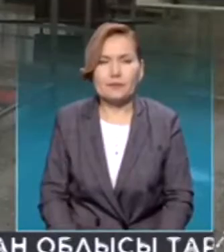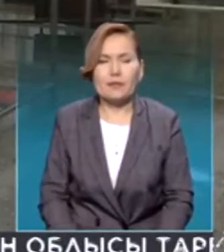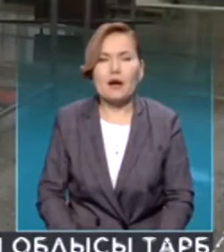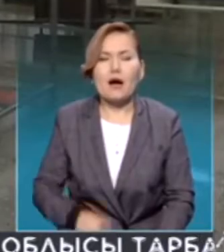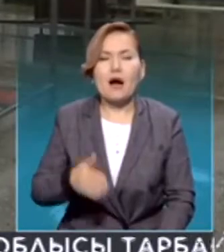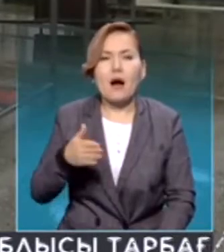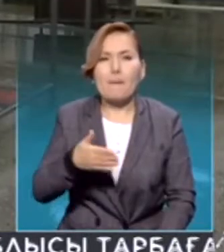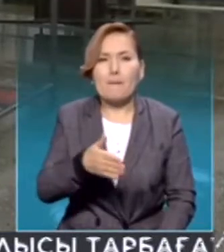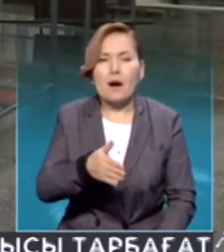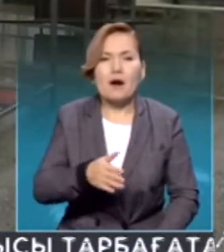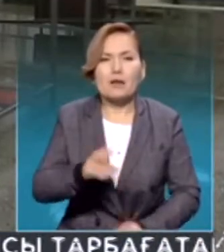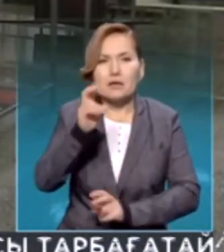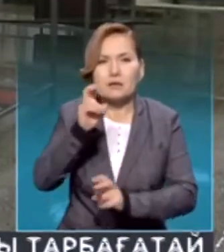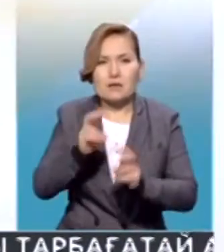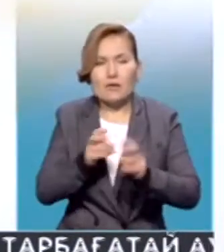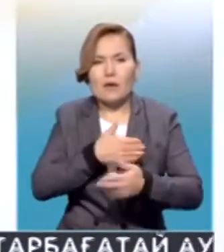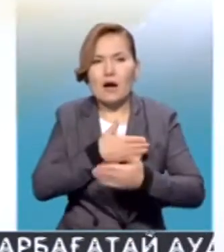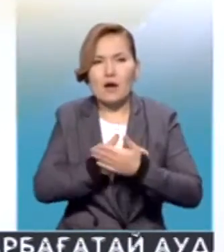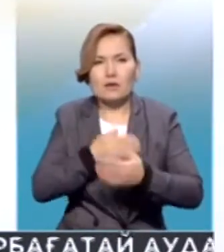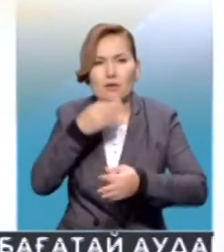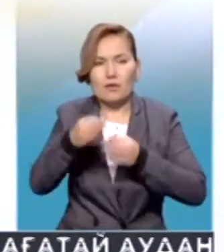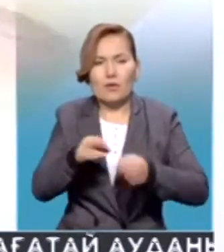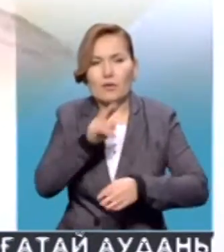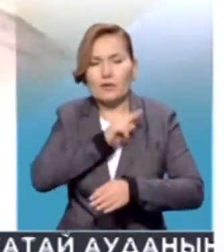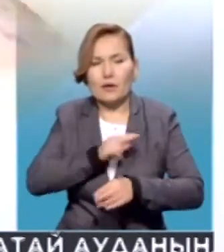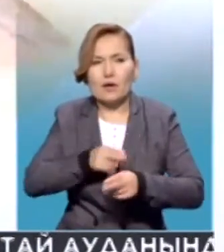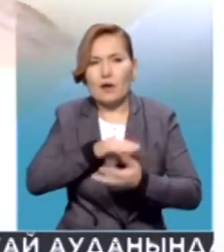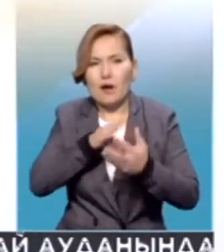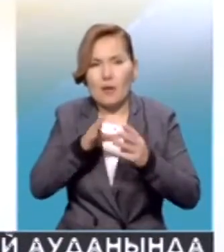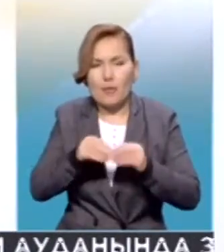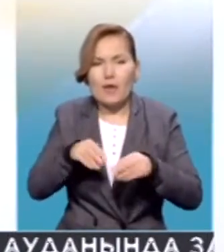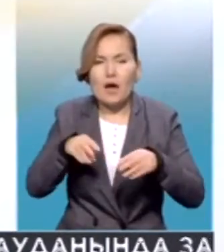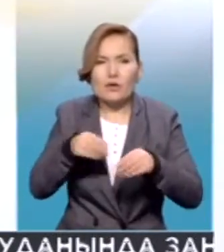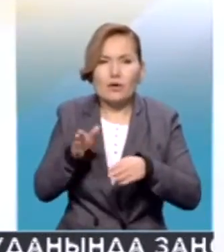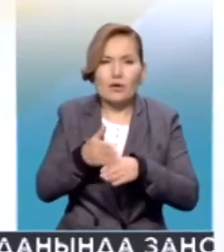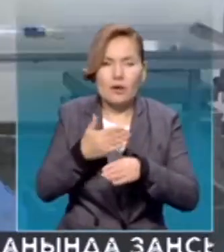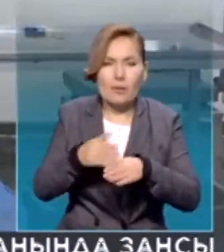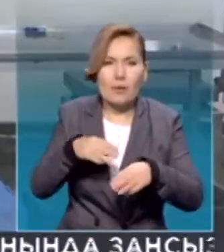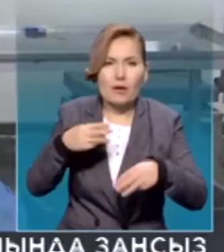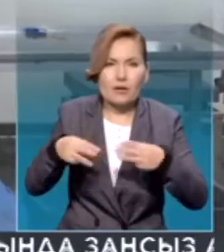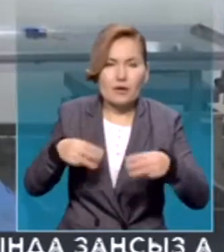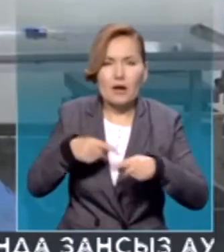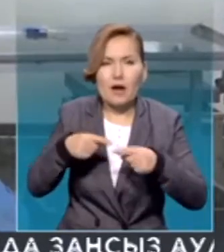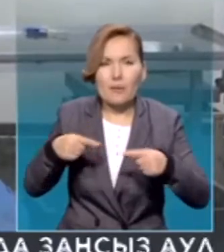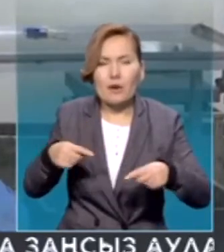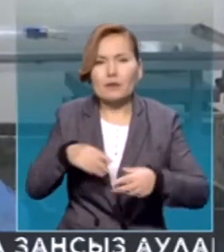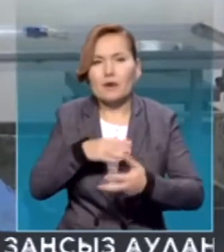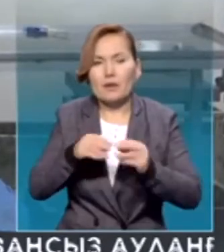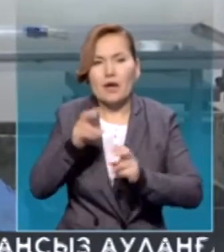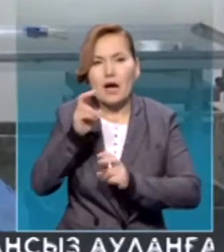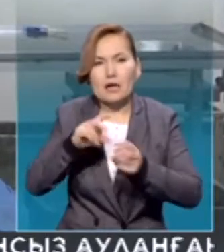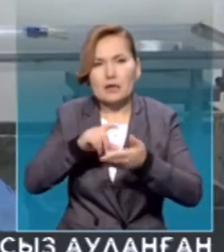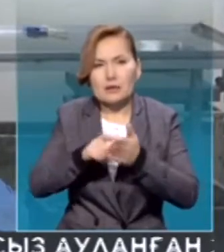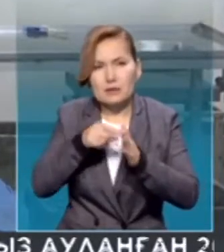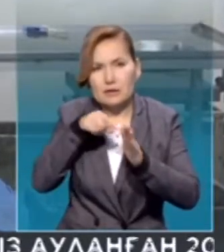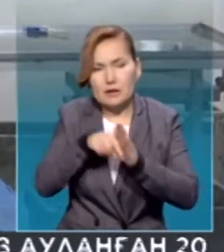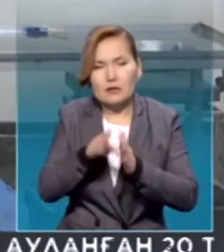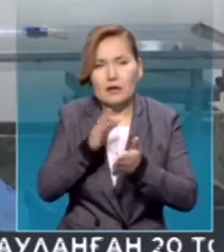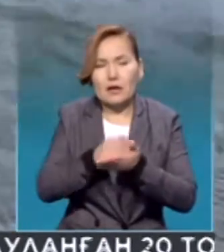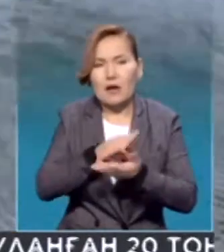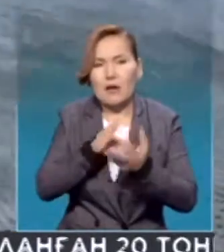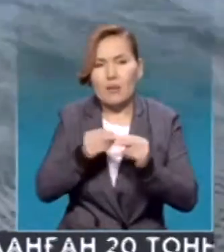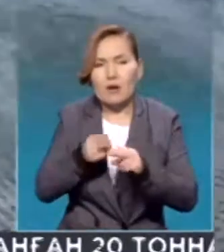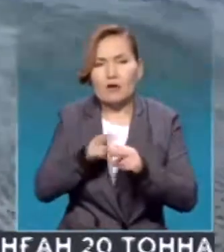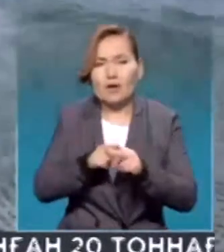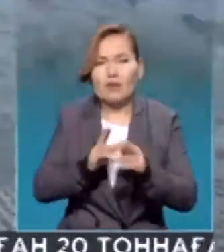Балық зауытында жұмыс қызып жатыр. Мұнда балық өнімдерін өңдеу, тұздау, ұстау, жем шығару және вакуумдау цехтары бар. Шабақтар Шардара су